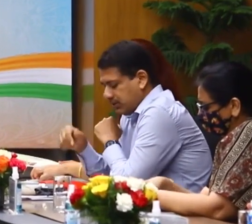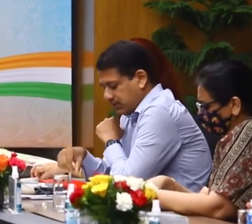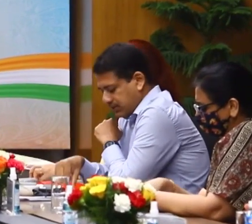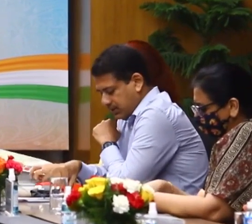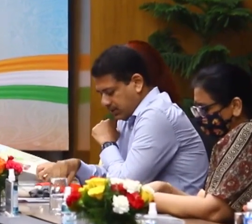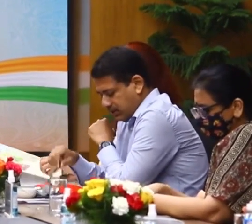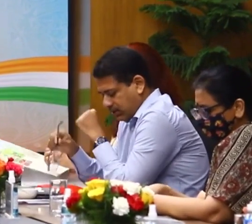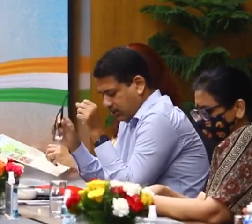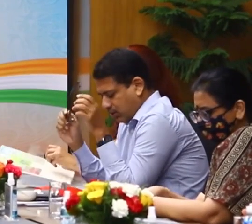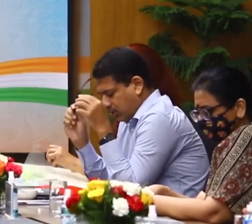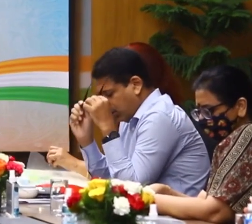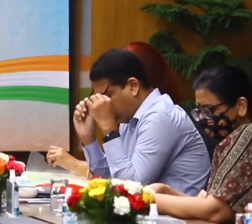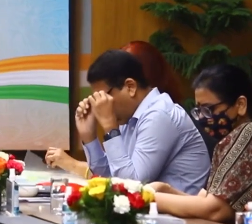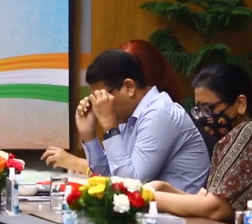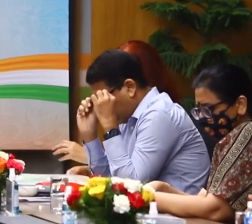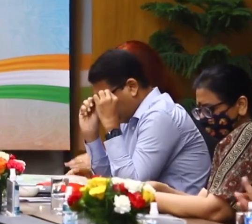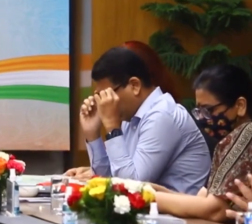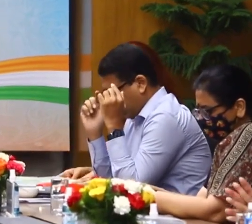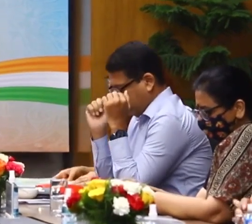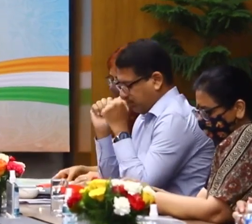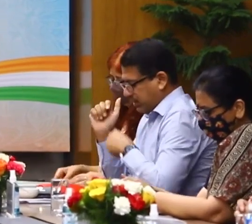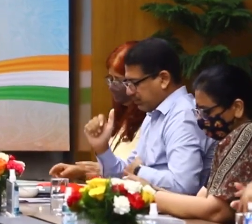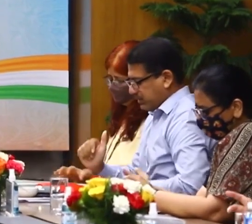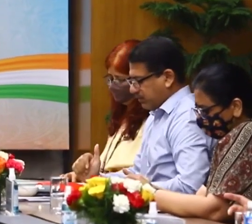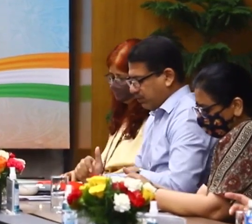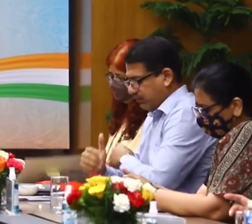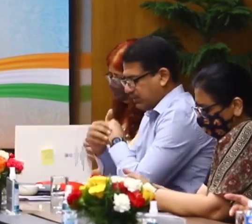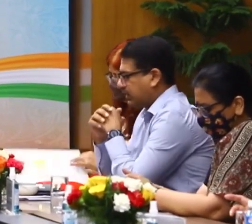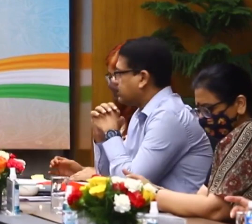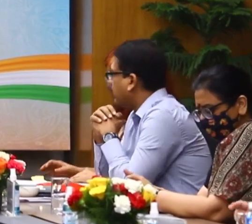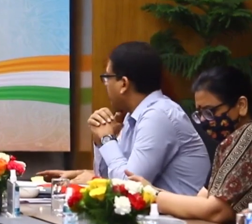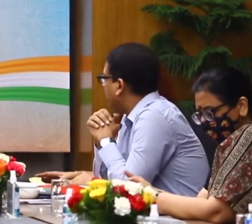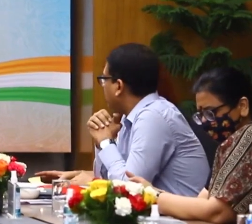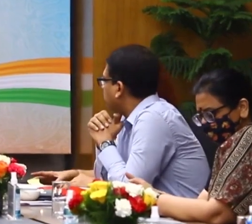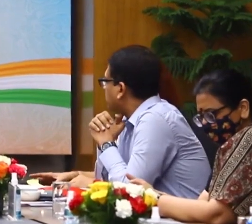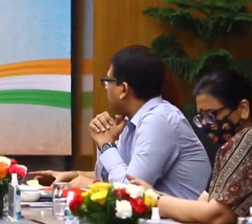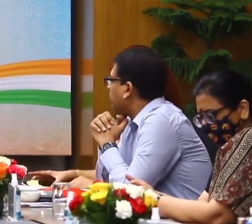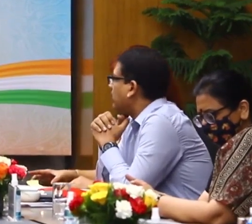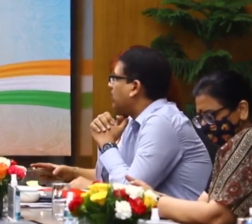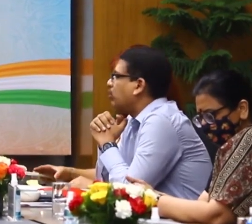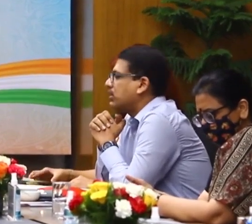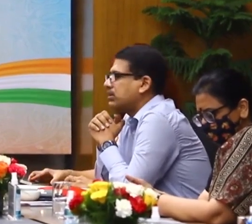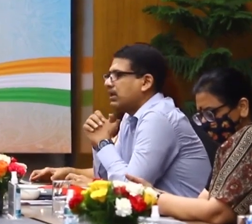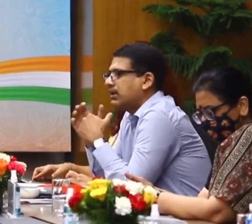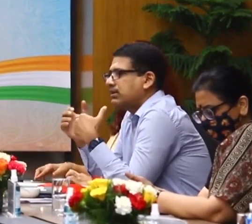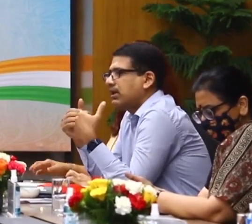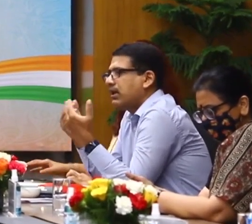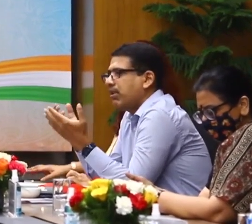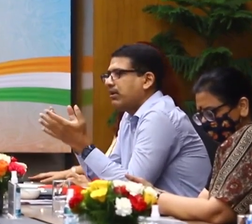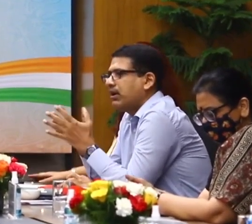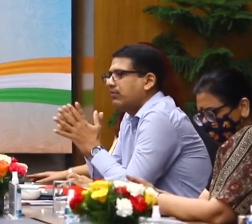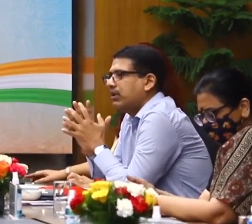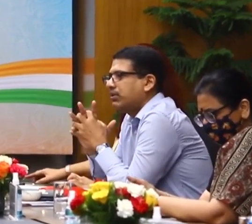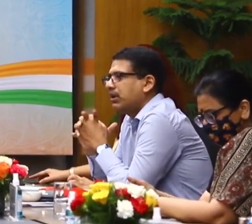रखना होगा सर। और आगे के दिन में प्रिंसिपल्स ऑफ यूनिवर्सल डिजाइन ऑफ लर्निंग यूज करते हुए हम लोग ऐसे